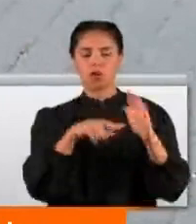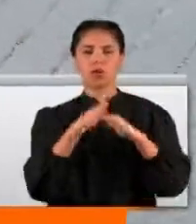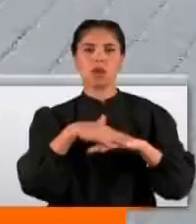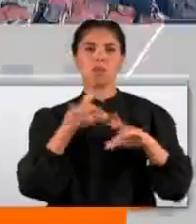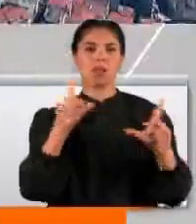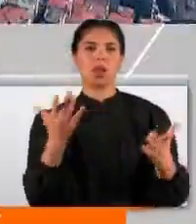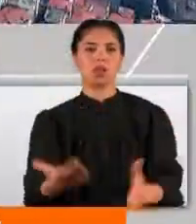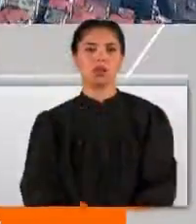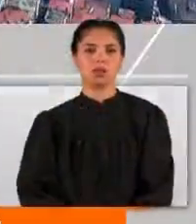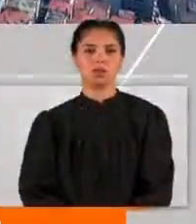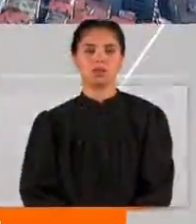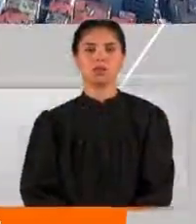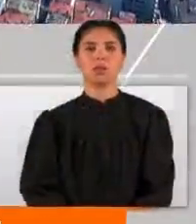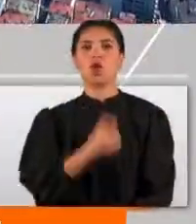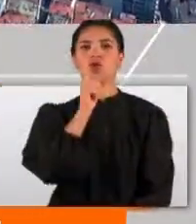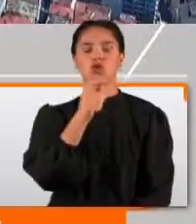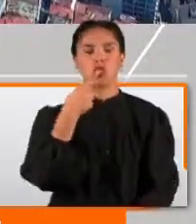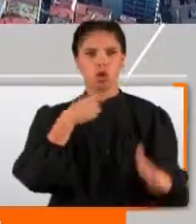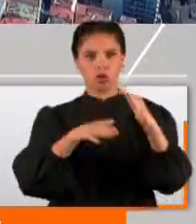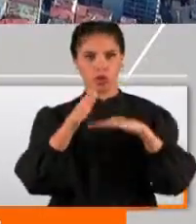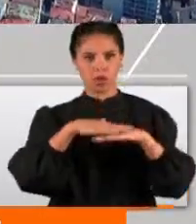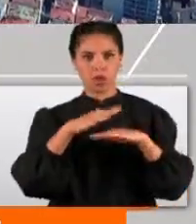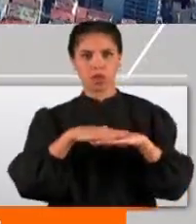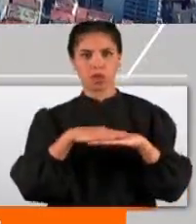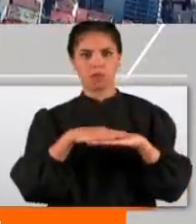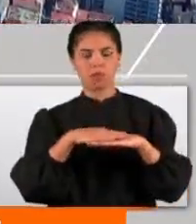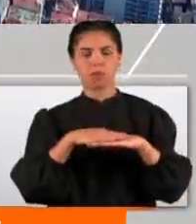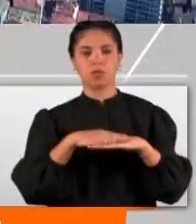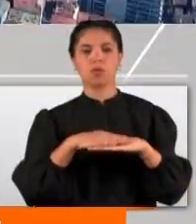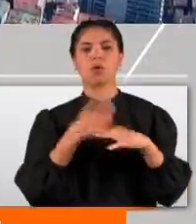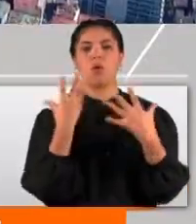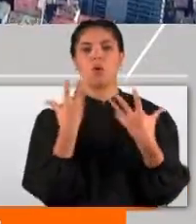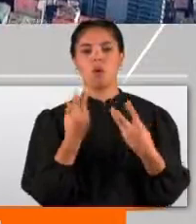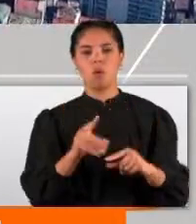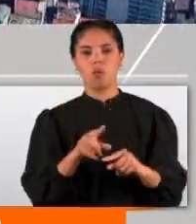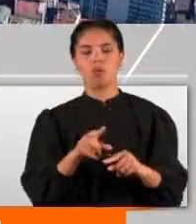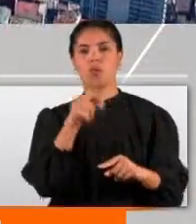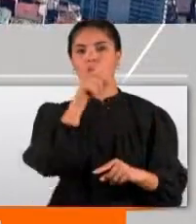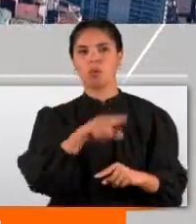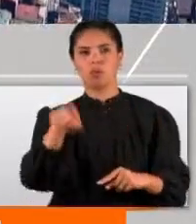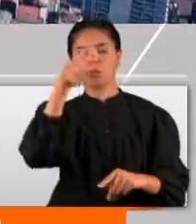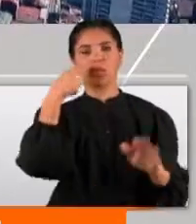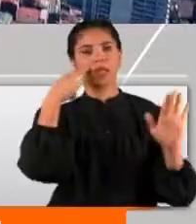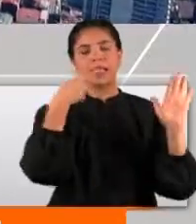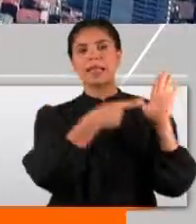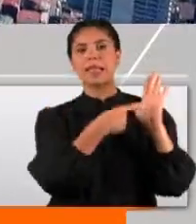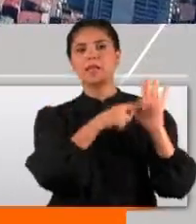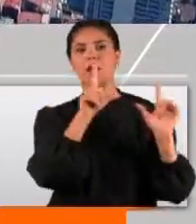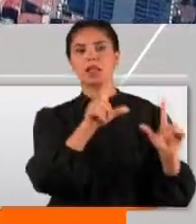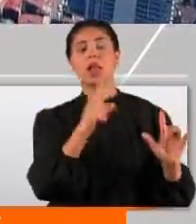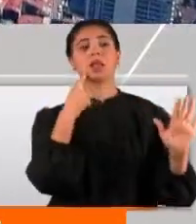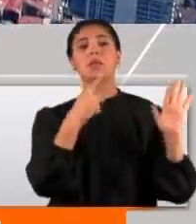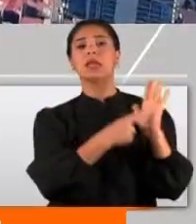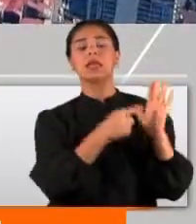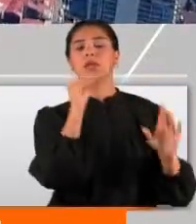etmesi gerekiyor. Sözlü şikayette bulunduklarında aslında istedikleri karşılığı alamıyorlar. Çünkü bunların ispatlanıyor olması gerekir.